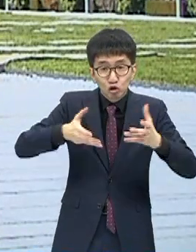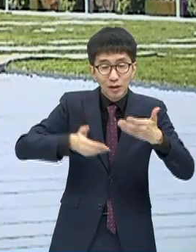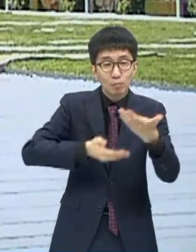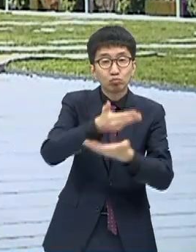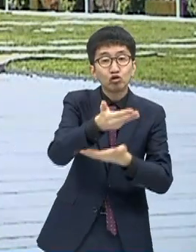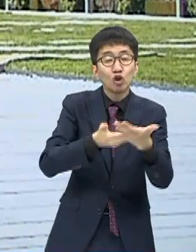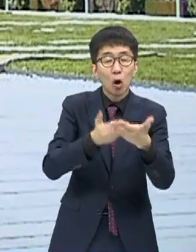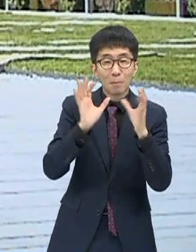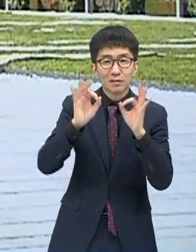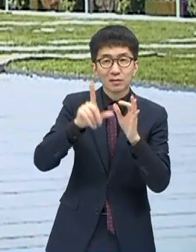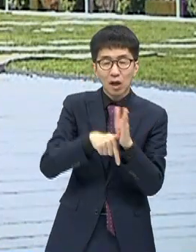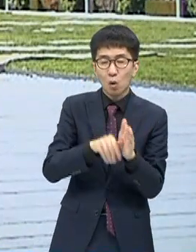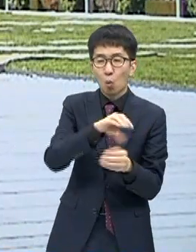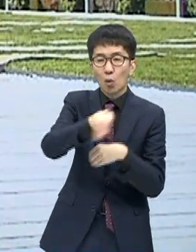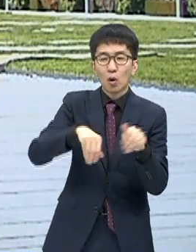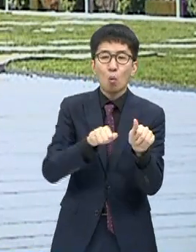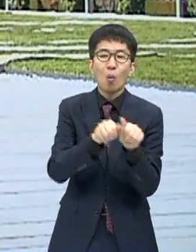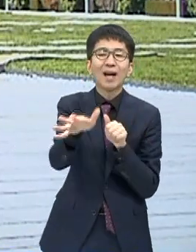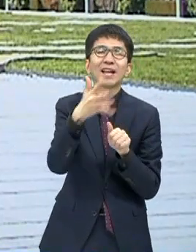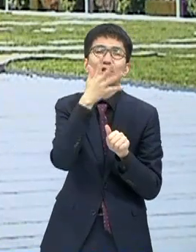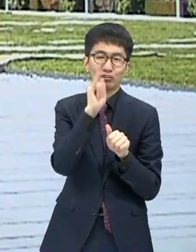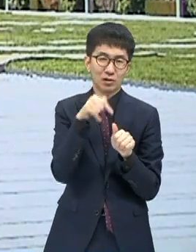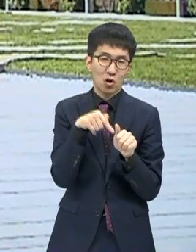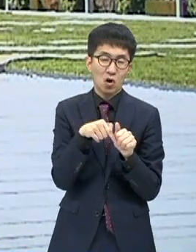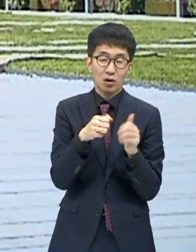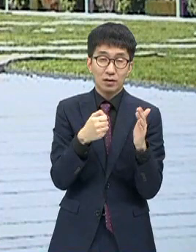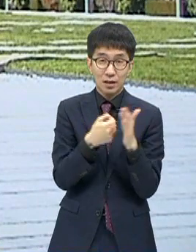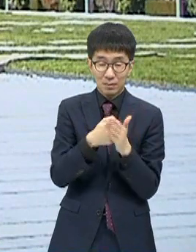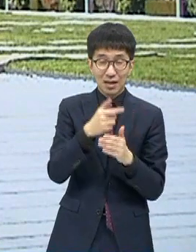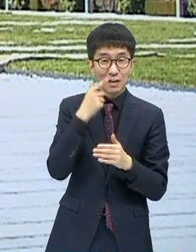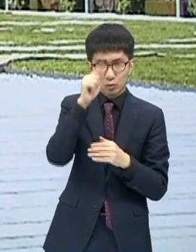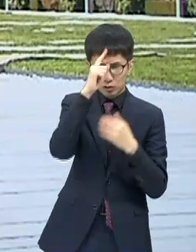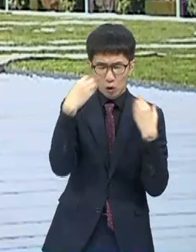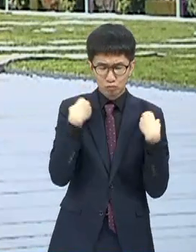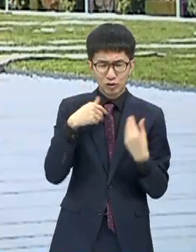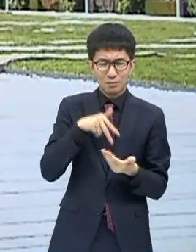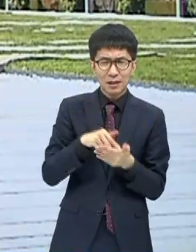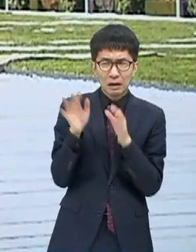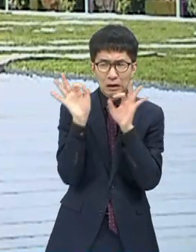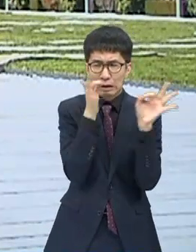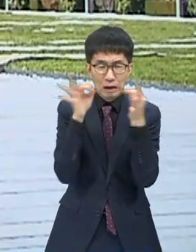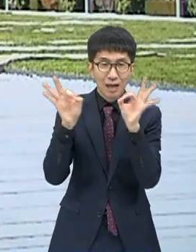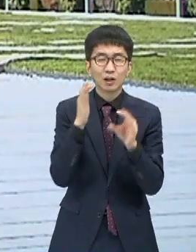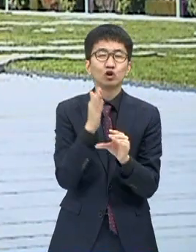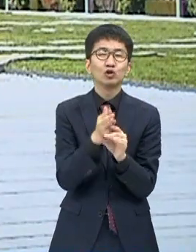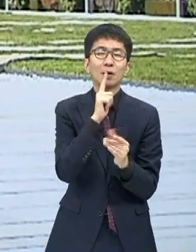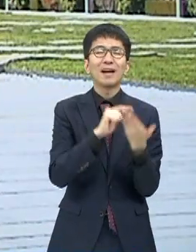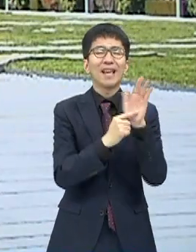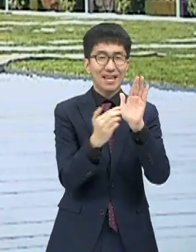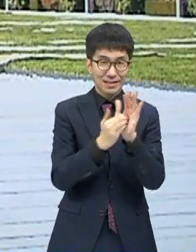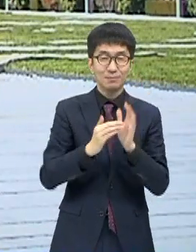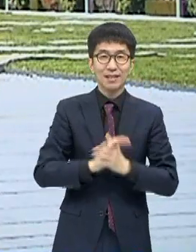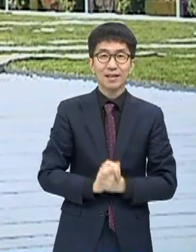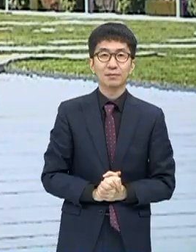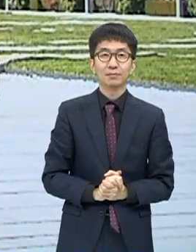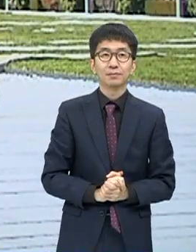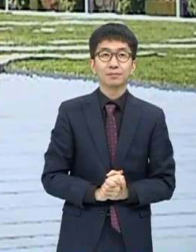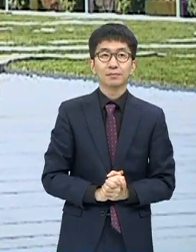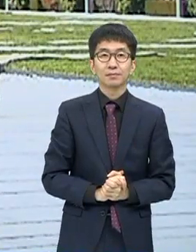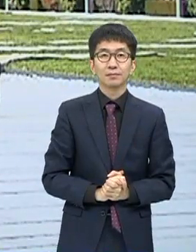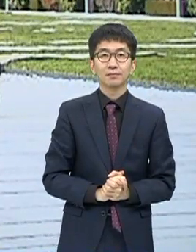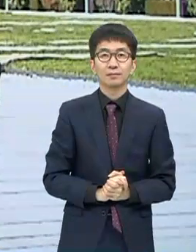일본이 찬밥 신세가 될 수도 있다며 일본 정부가 전전긍긍하고 있다 고 도전했습니다 도쿄에서 sbs